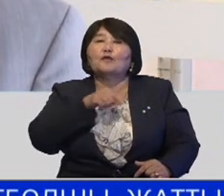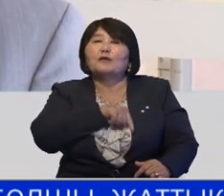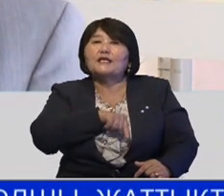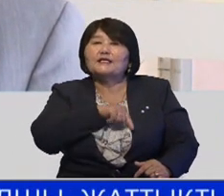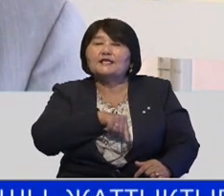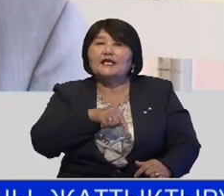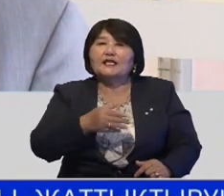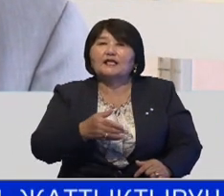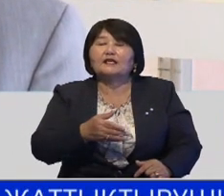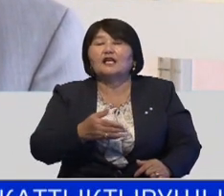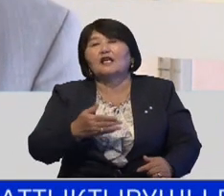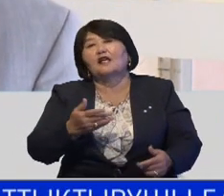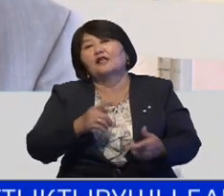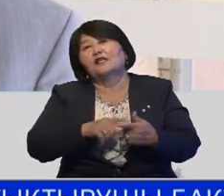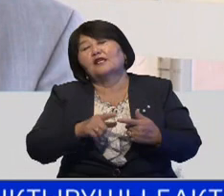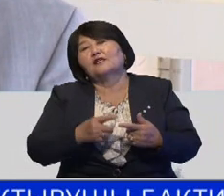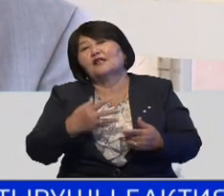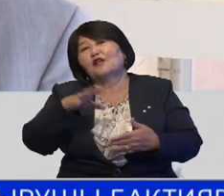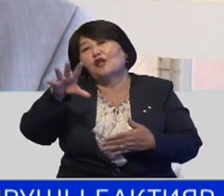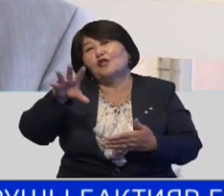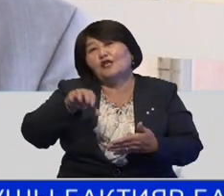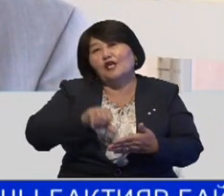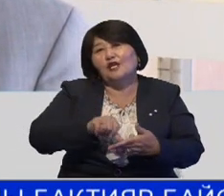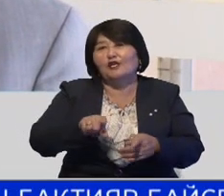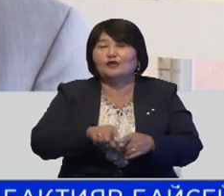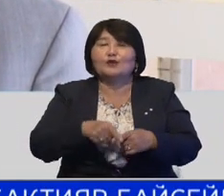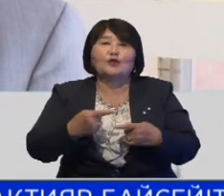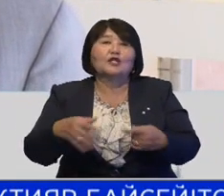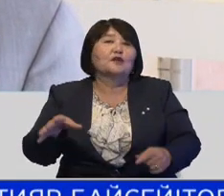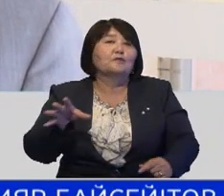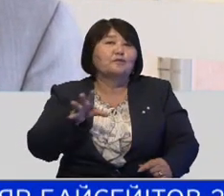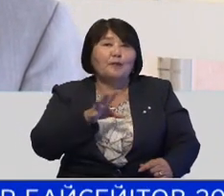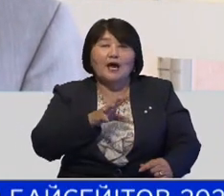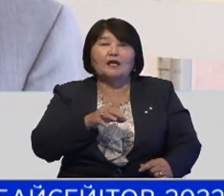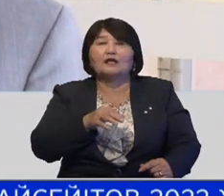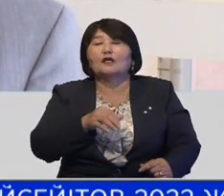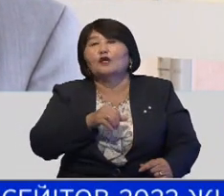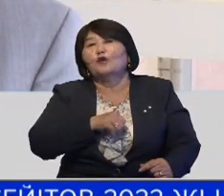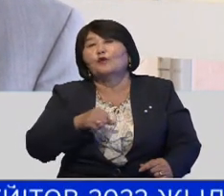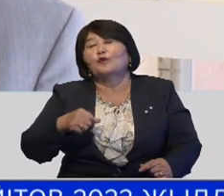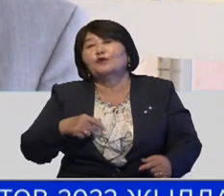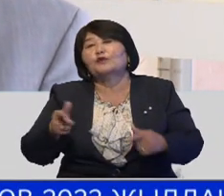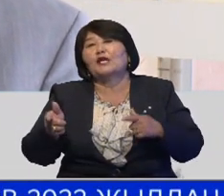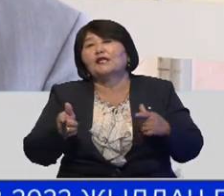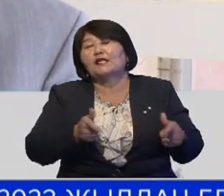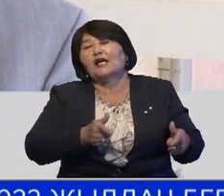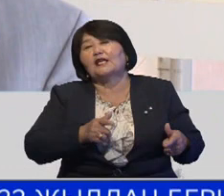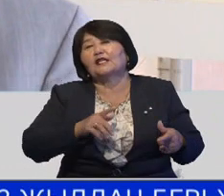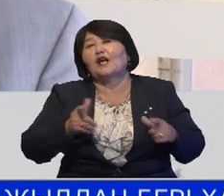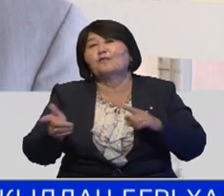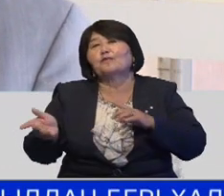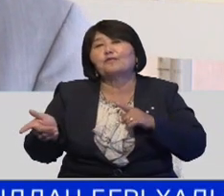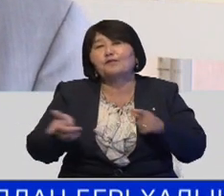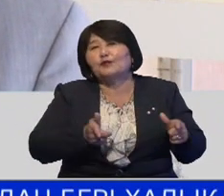мінездерін, болмаса еліктеулерін, соның барлығы өзін өзі дайындап пісіруге